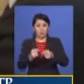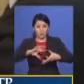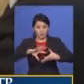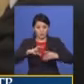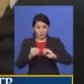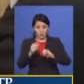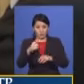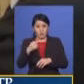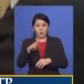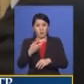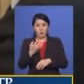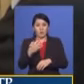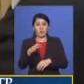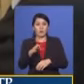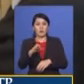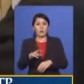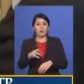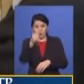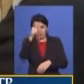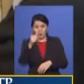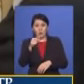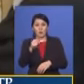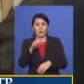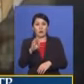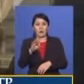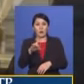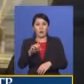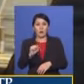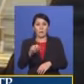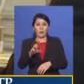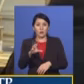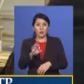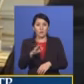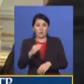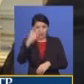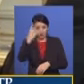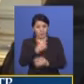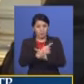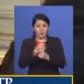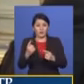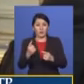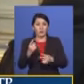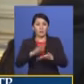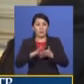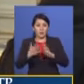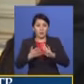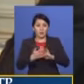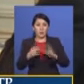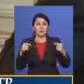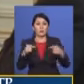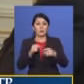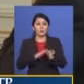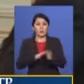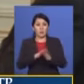қорытындысында айтты. Қасым-Жомарт Тоқаевтың қаңтарда Біріккен Араб Әмірліктеріне жасаған ресми сапары кезінде қол жеткізген уағдаластықтардың нақты